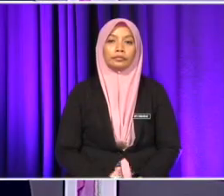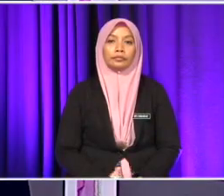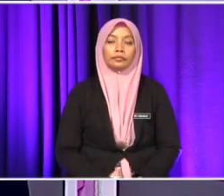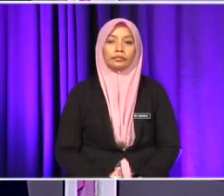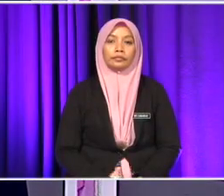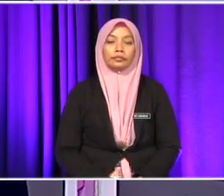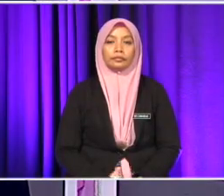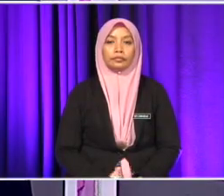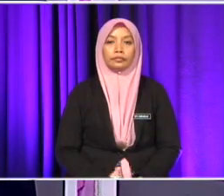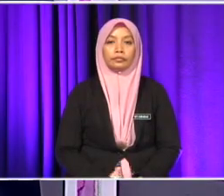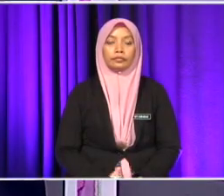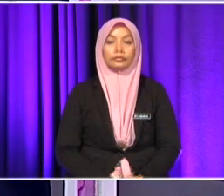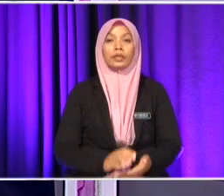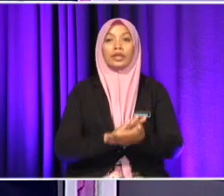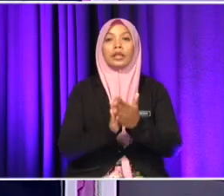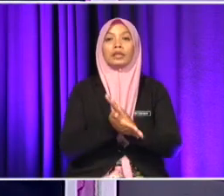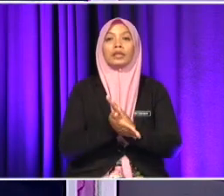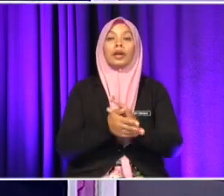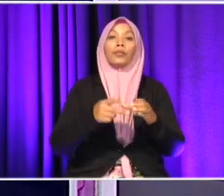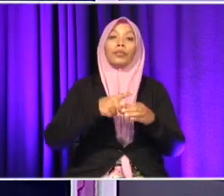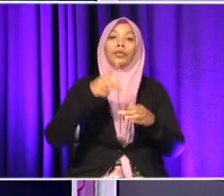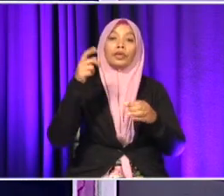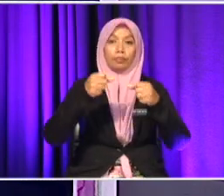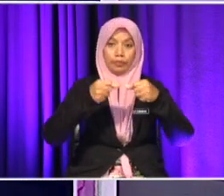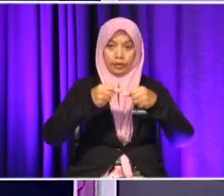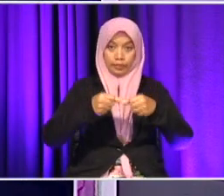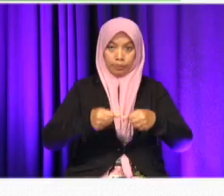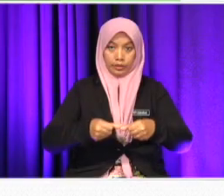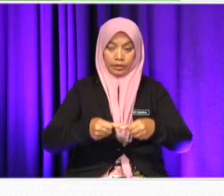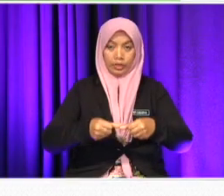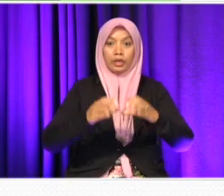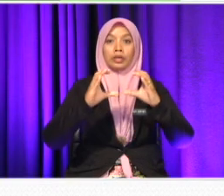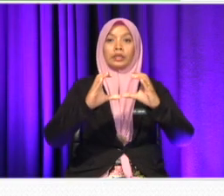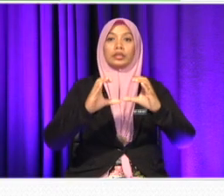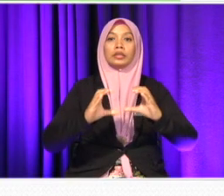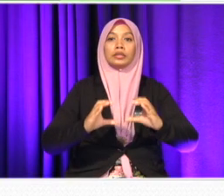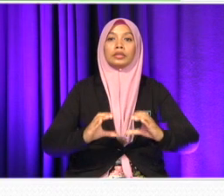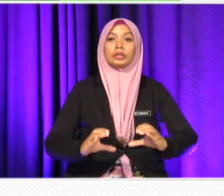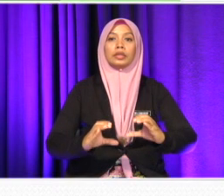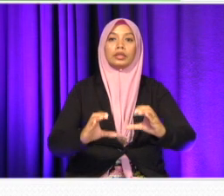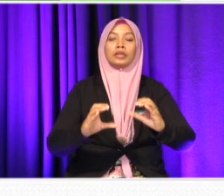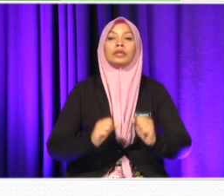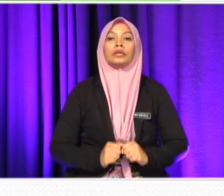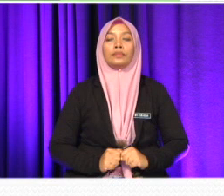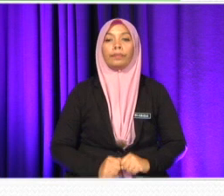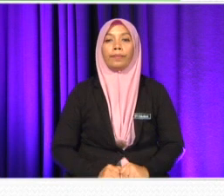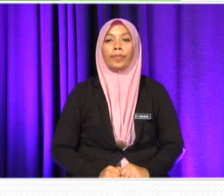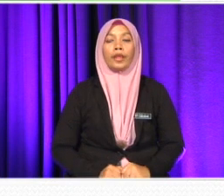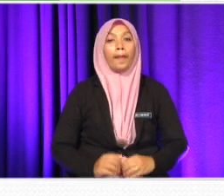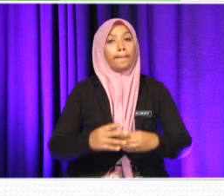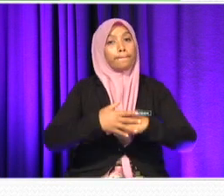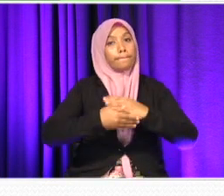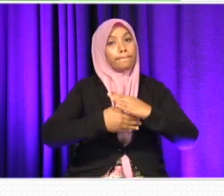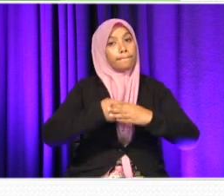pengedaran jadi produk yaitu penetapan ciri quality dinamo produk pembukusan